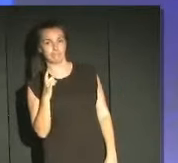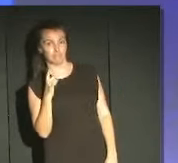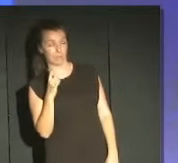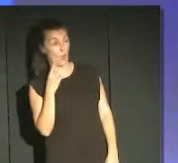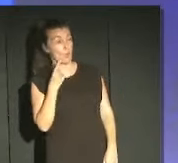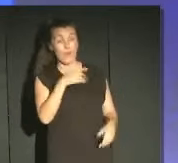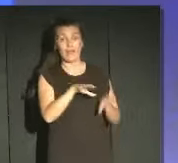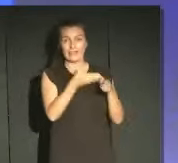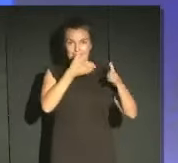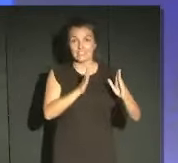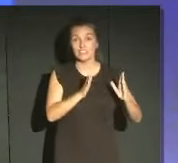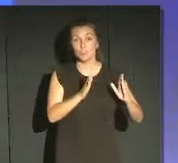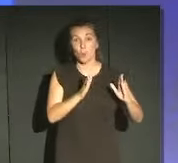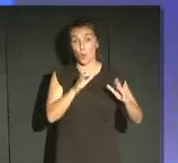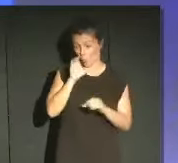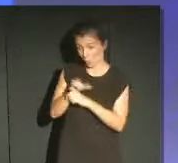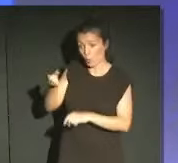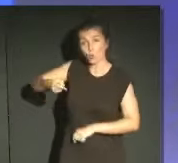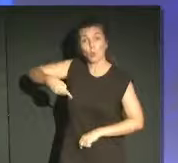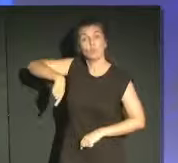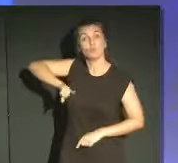parce que pris sans